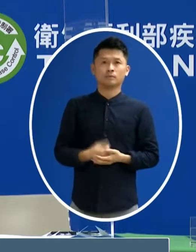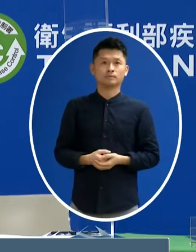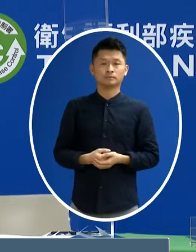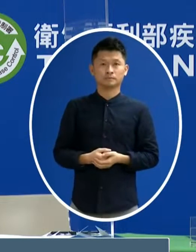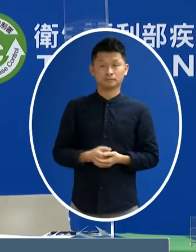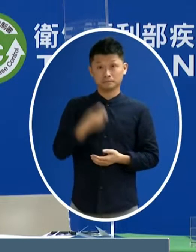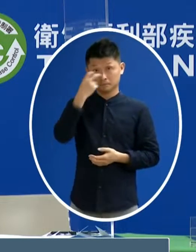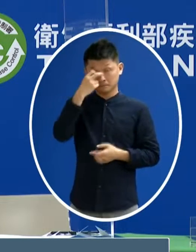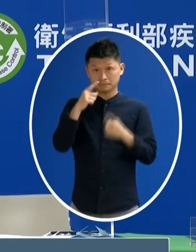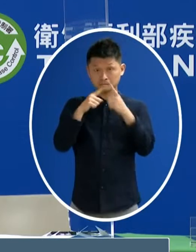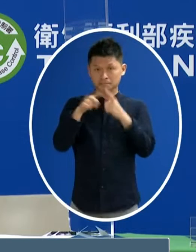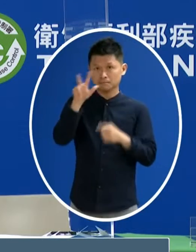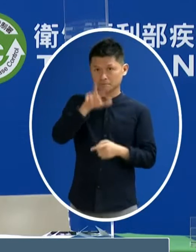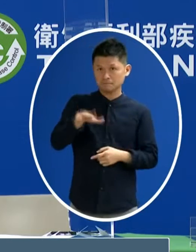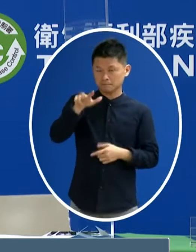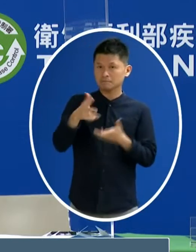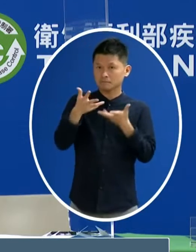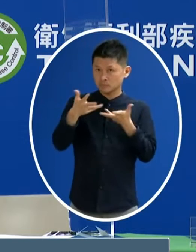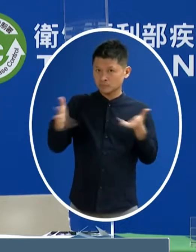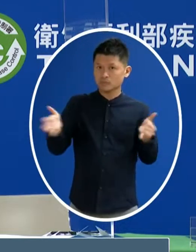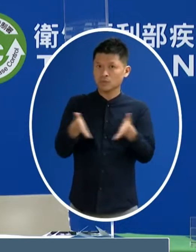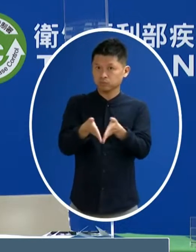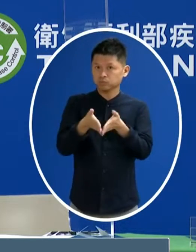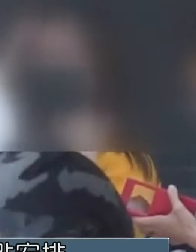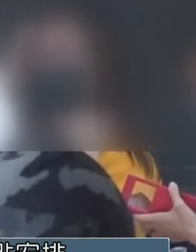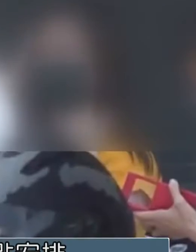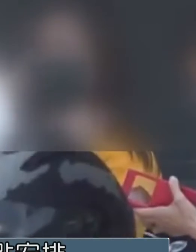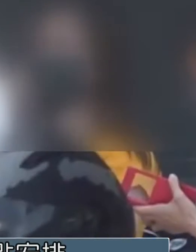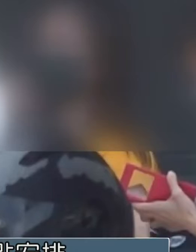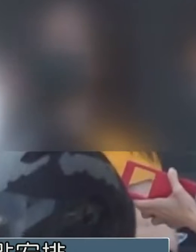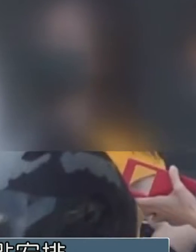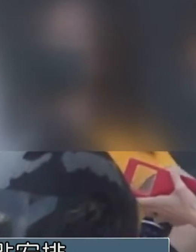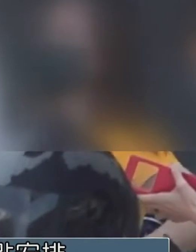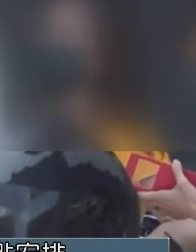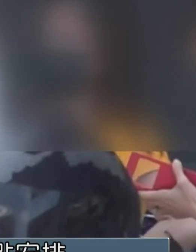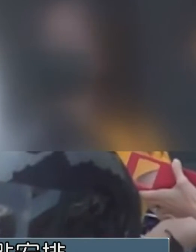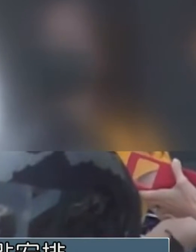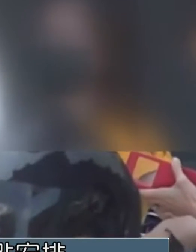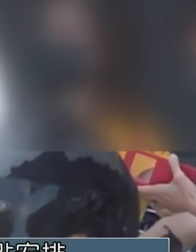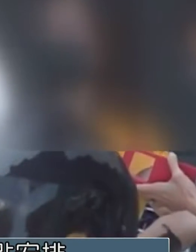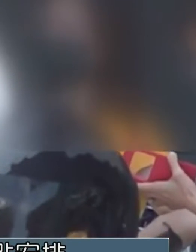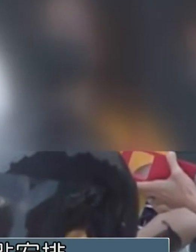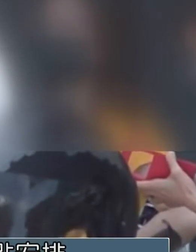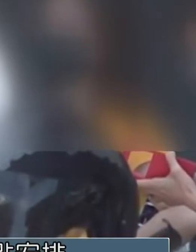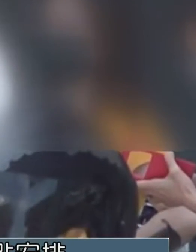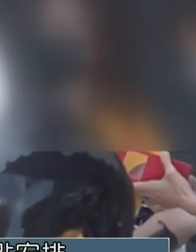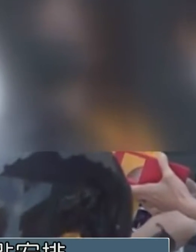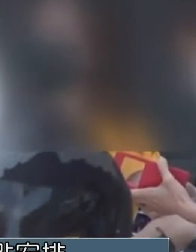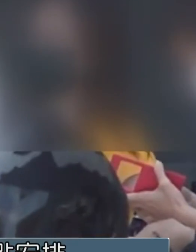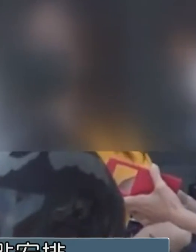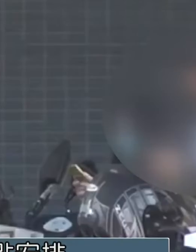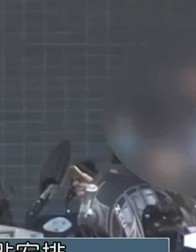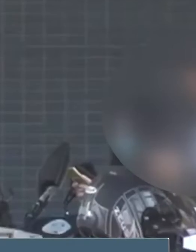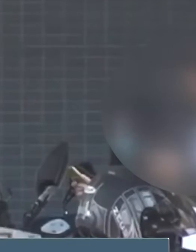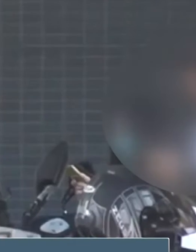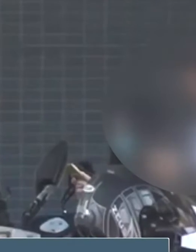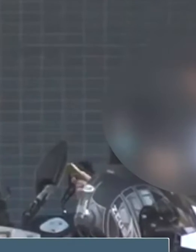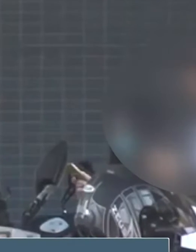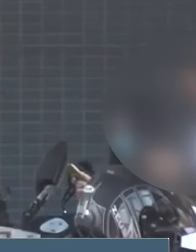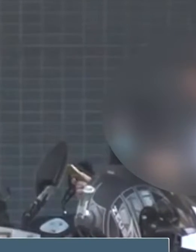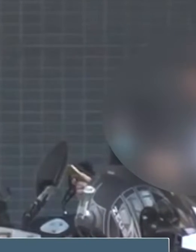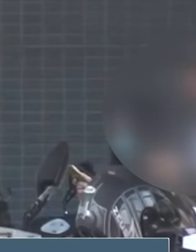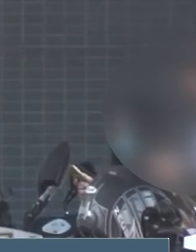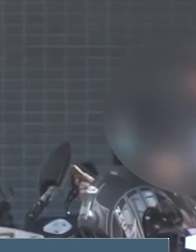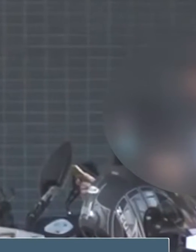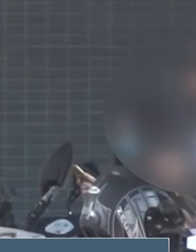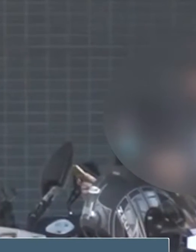要筛检7000多人哈，筛检7000多人。所谓的不管是在筛检的一个地点的安排，那或